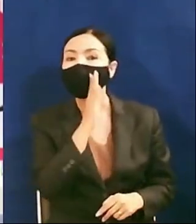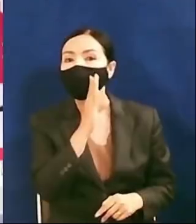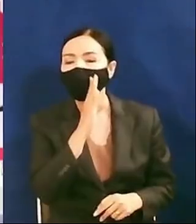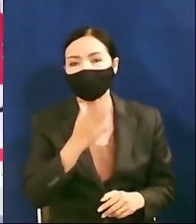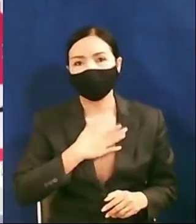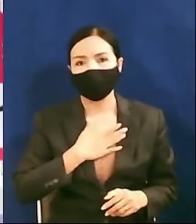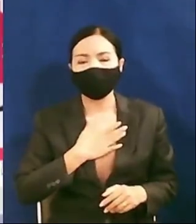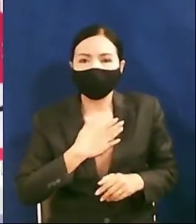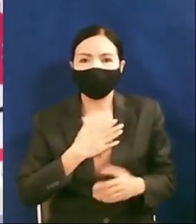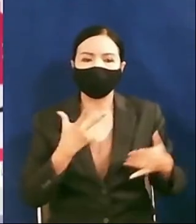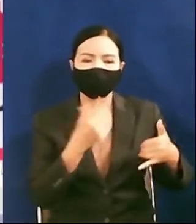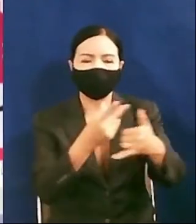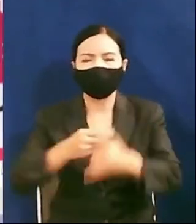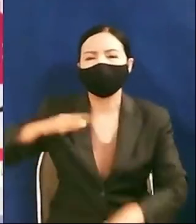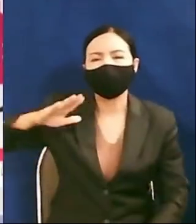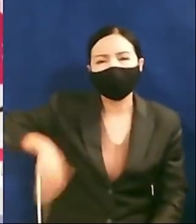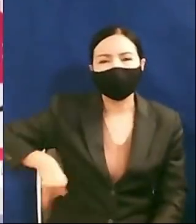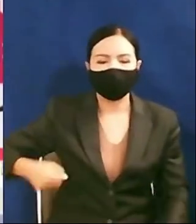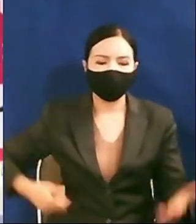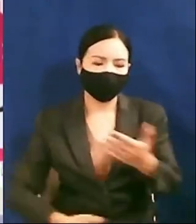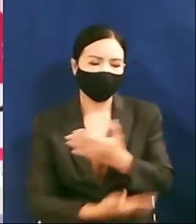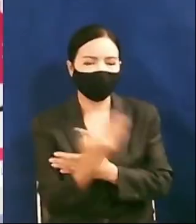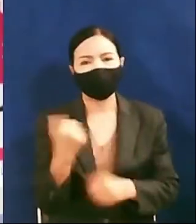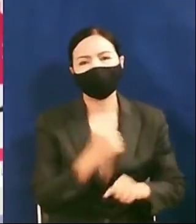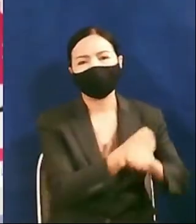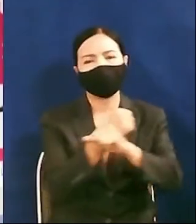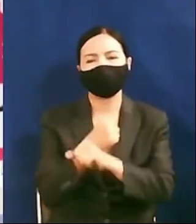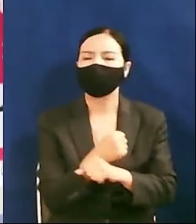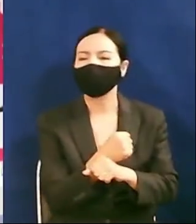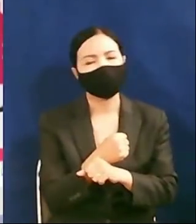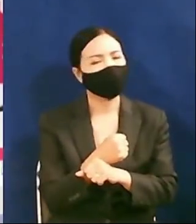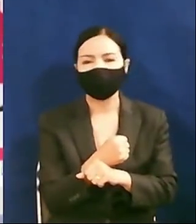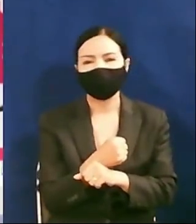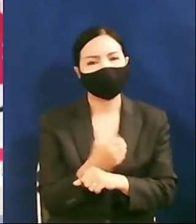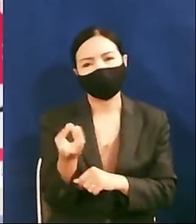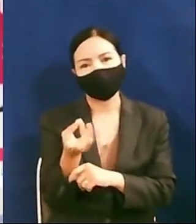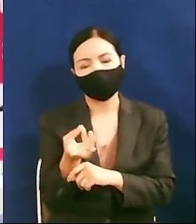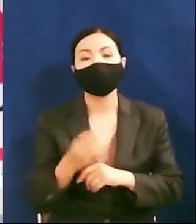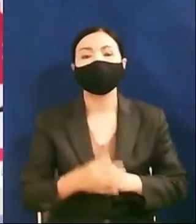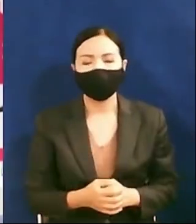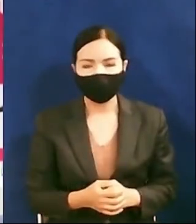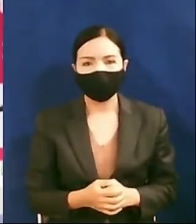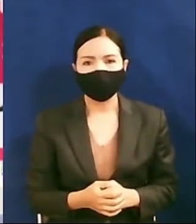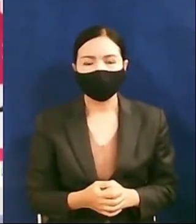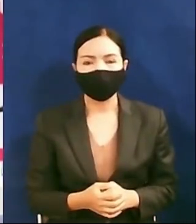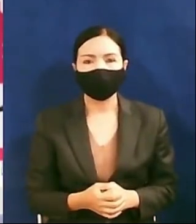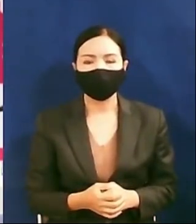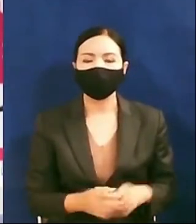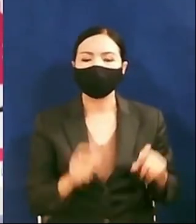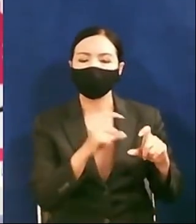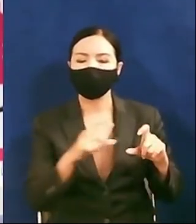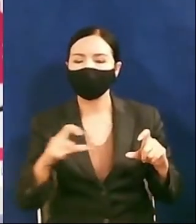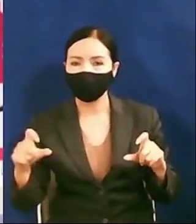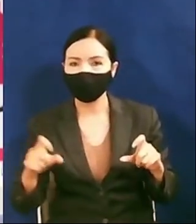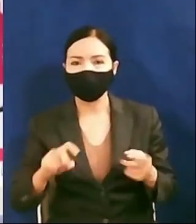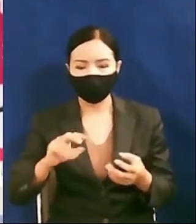เราฉีดครอบคลุมได้ช้านะครับโอกาสที่จะป้องกันก็จะยิ่งน้อยลงไปอีกนะครับเพราะว่าวัคซีนทุกตัวครับเมื่อเจ